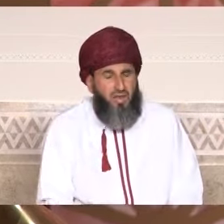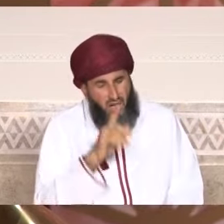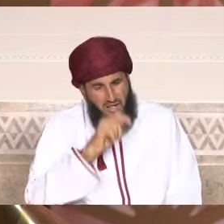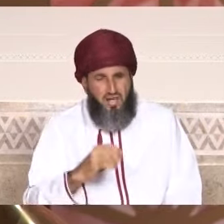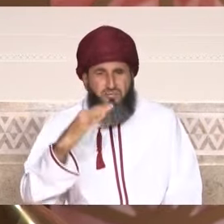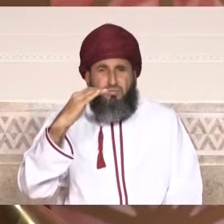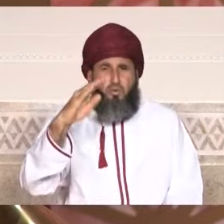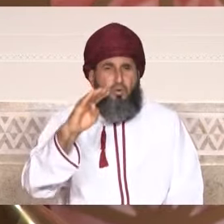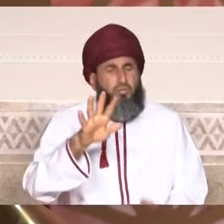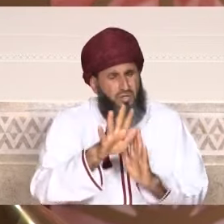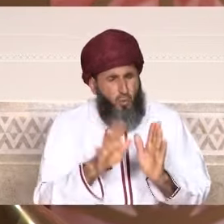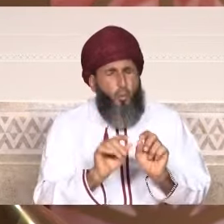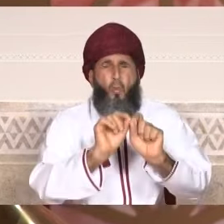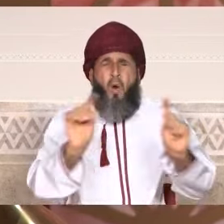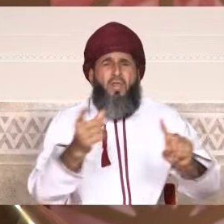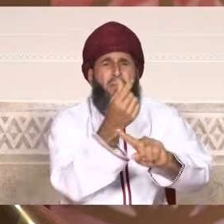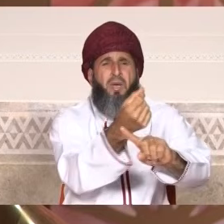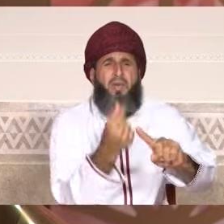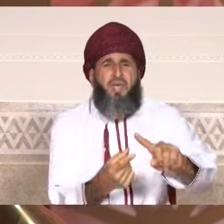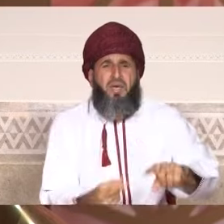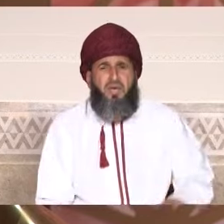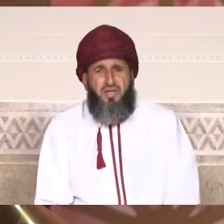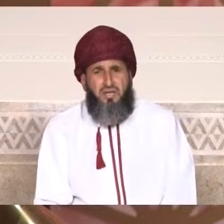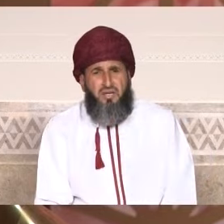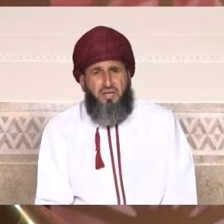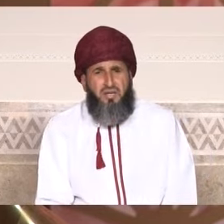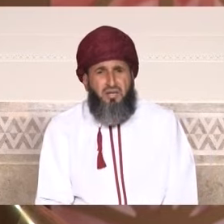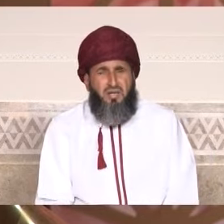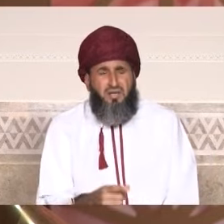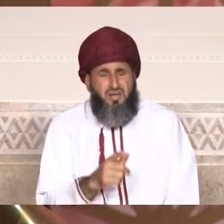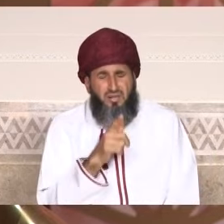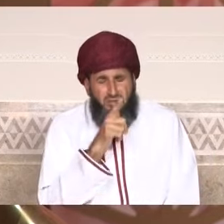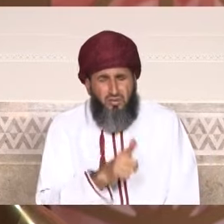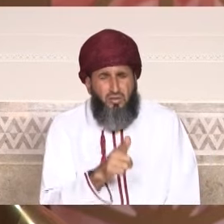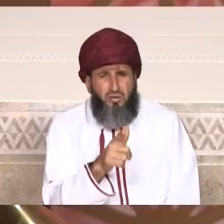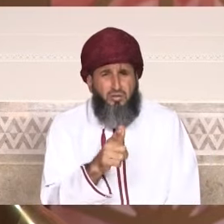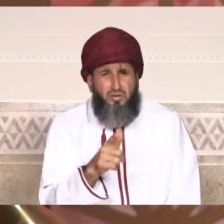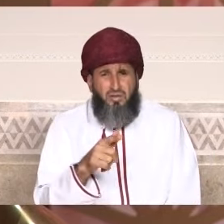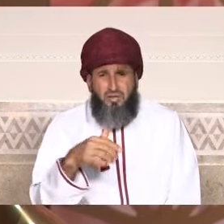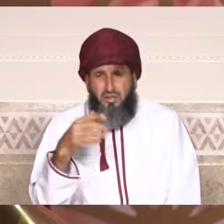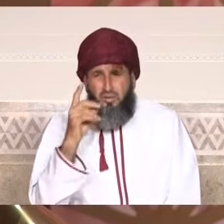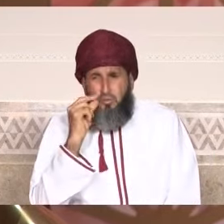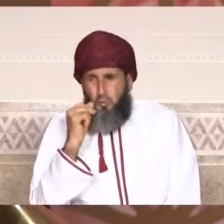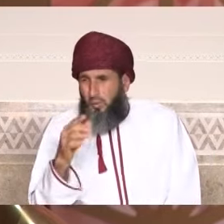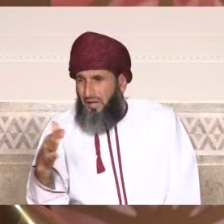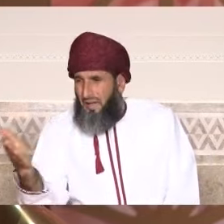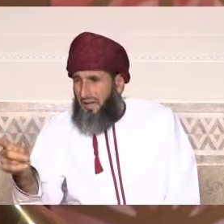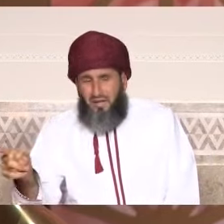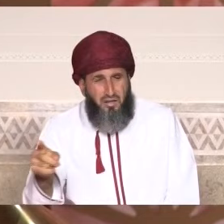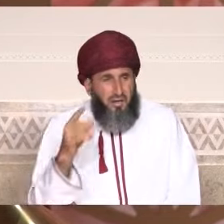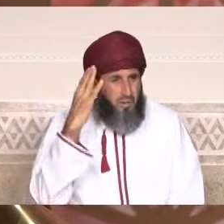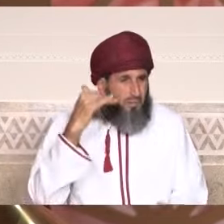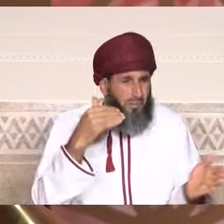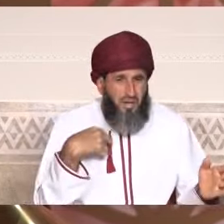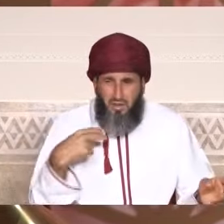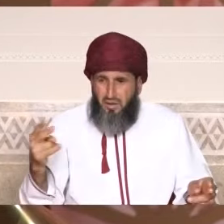أحكام الشرع وضحت هذه المسألة وبنت هذه العلاقة على أنهم أجانب من الرجال، فإن احتاج إلى